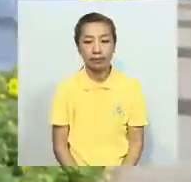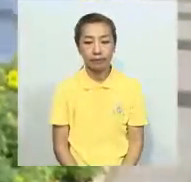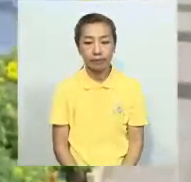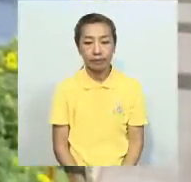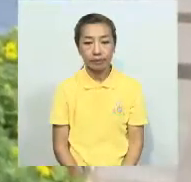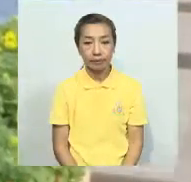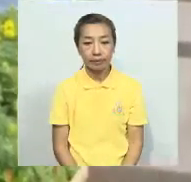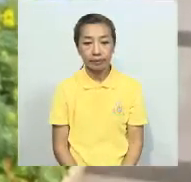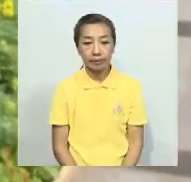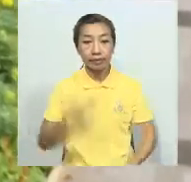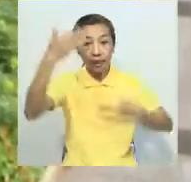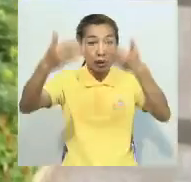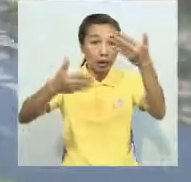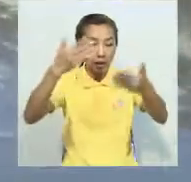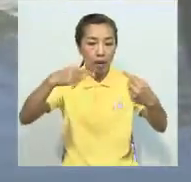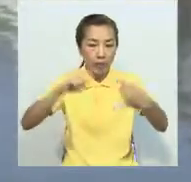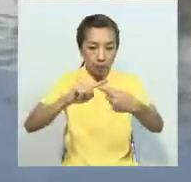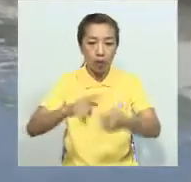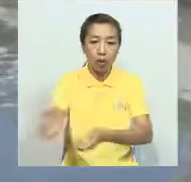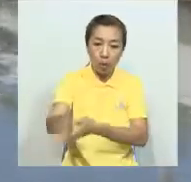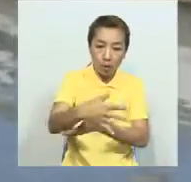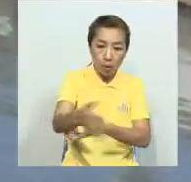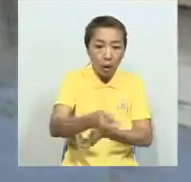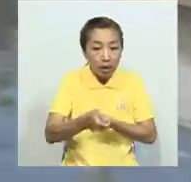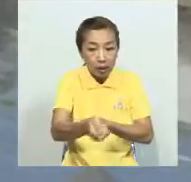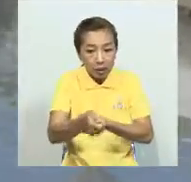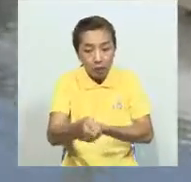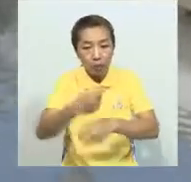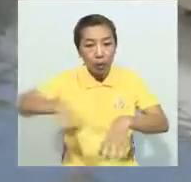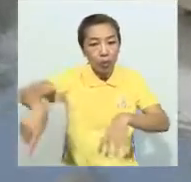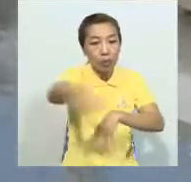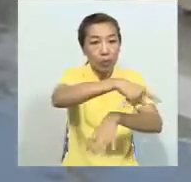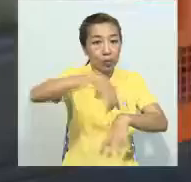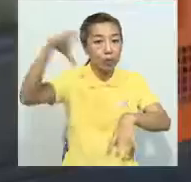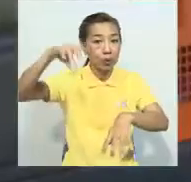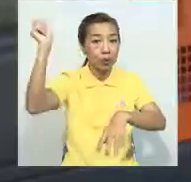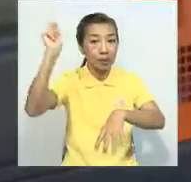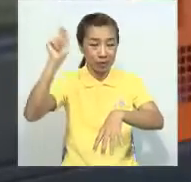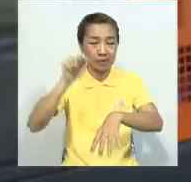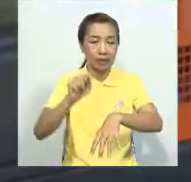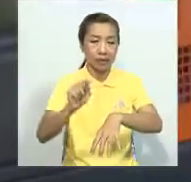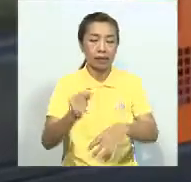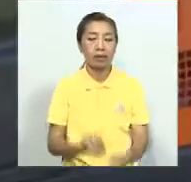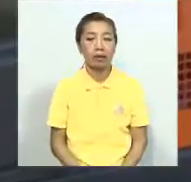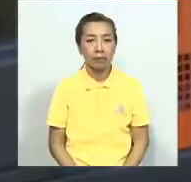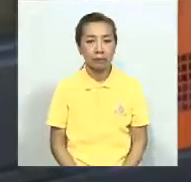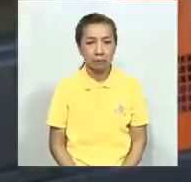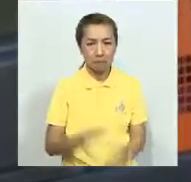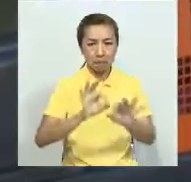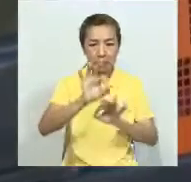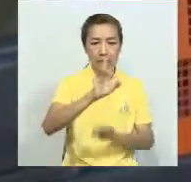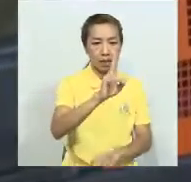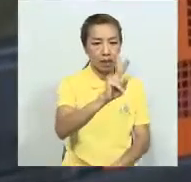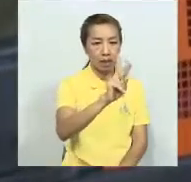สำหรับกิจกรรมขัดล้างทำความสะอาดในเส้นทางเสด็จพระราชดำเนินเลียบพระนครโดยขบวนพยุหยาตราทางสถลมากระยะท